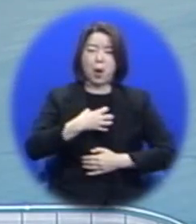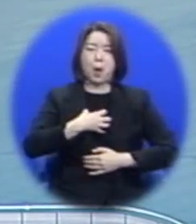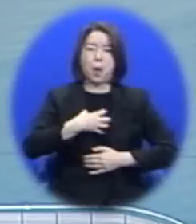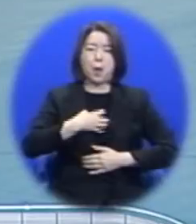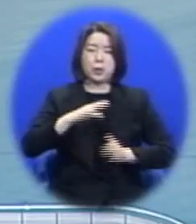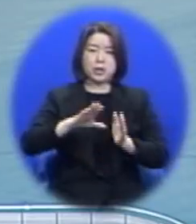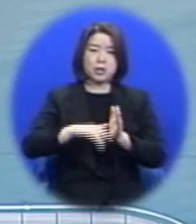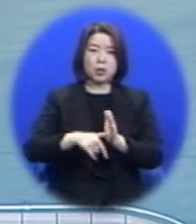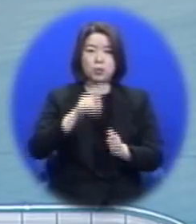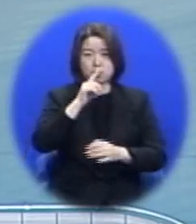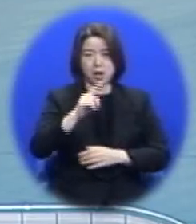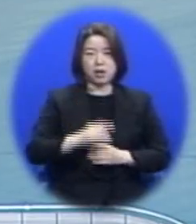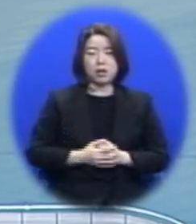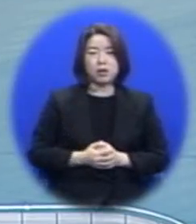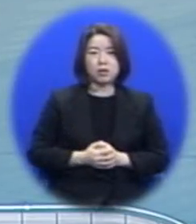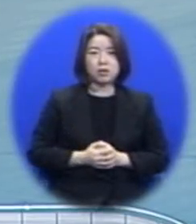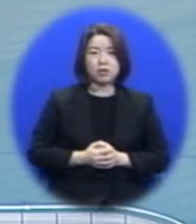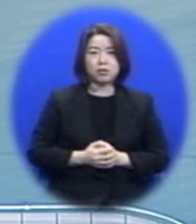말합니다.